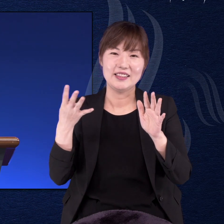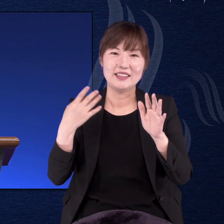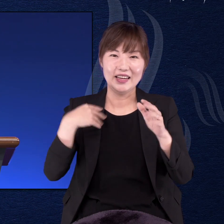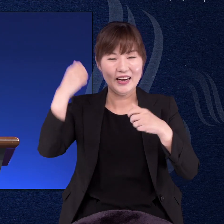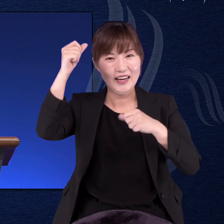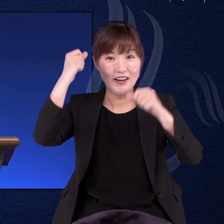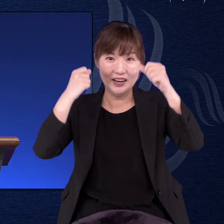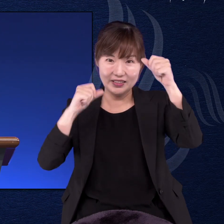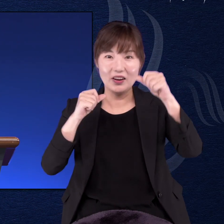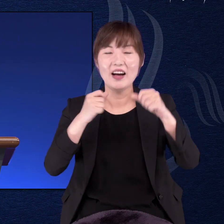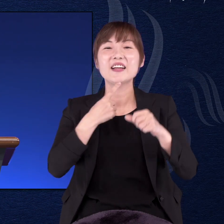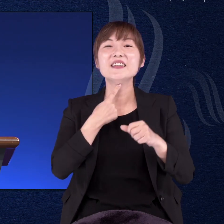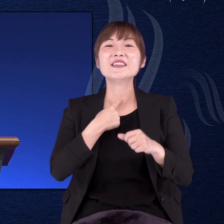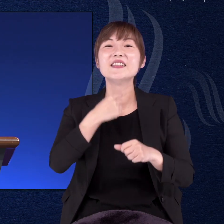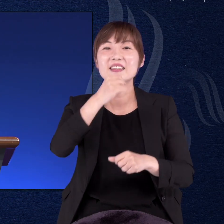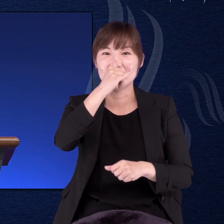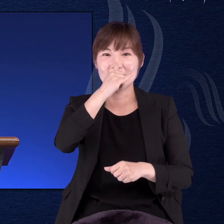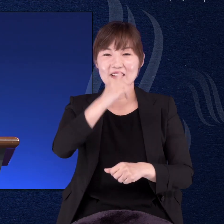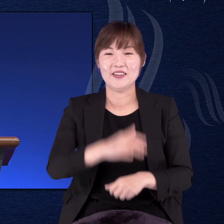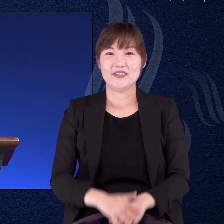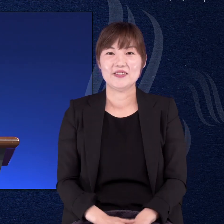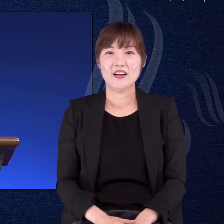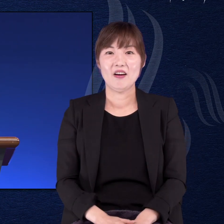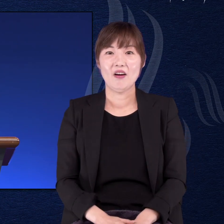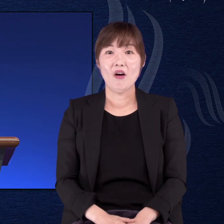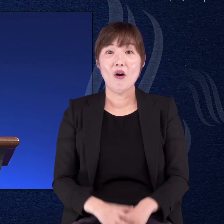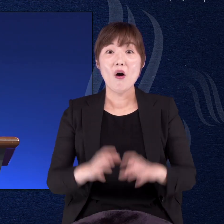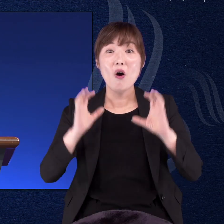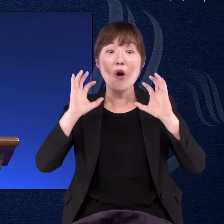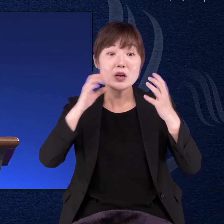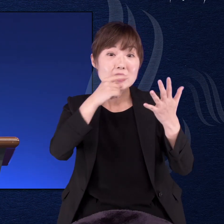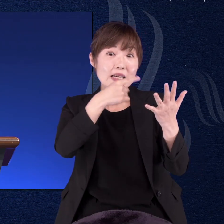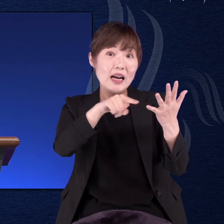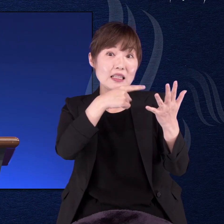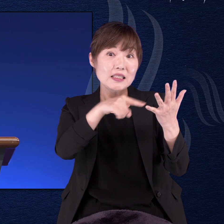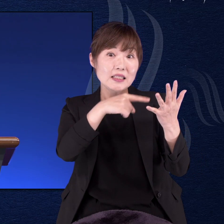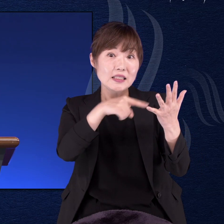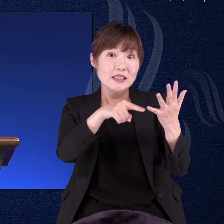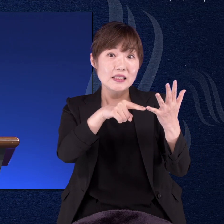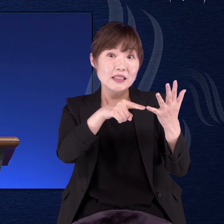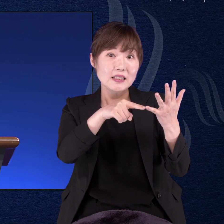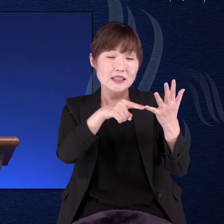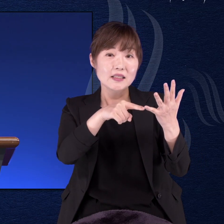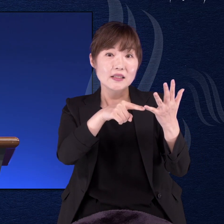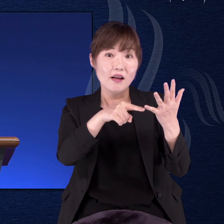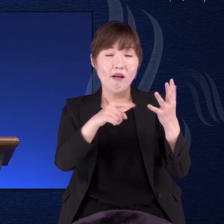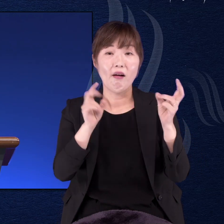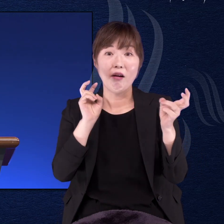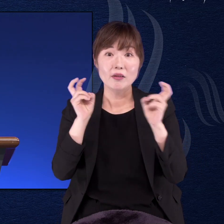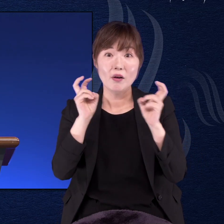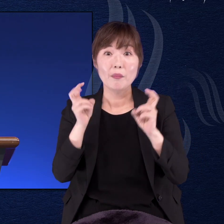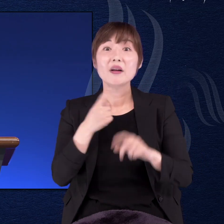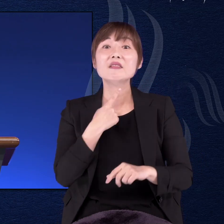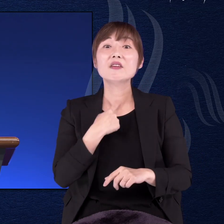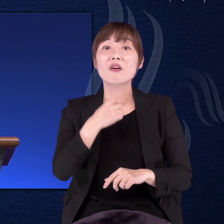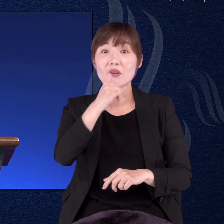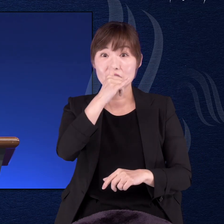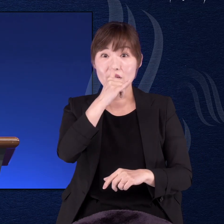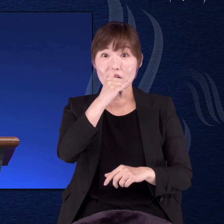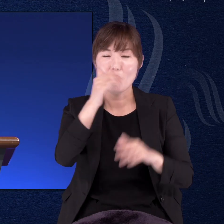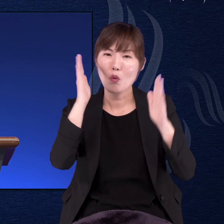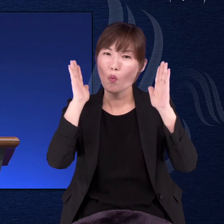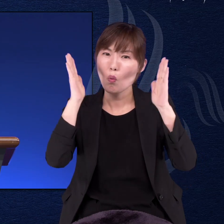망했지만 어린이 교육 사업을 했는데 저는 좀 놀리는 사업을 했는데 다들 부모님들이 공부하는 사업을